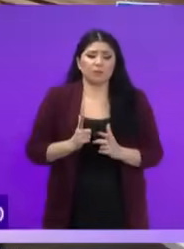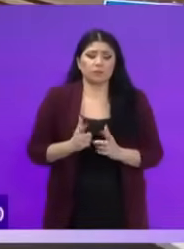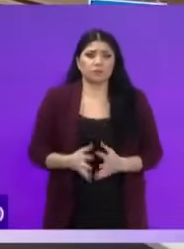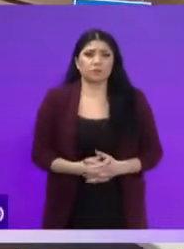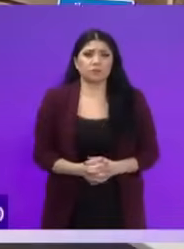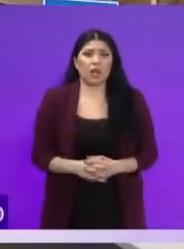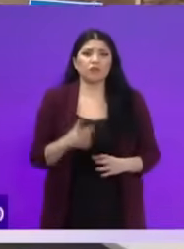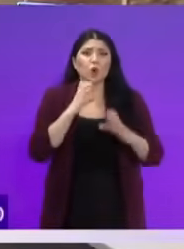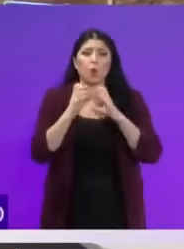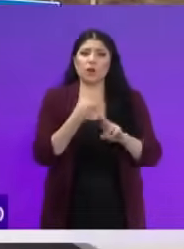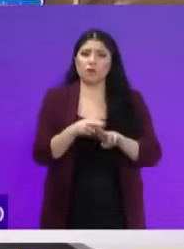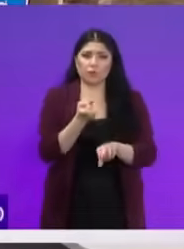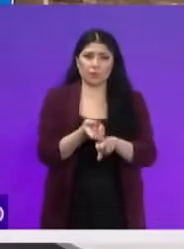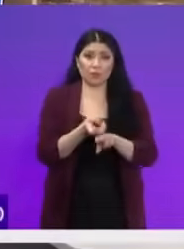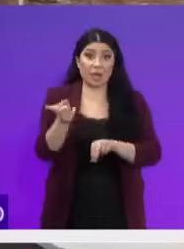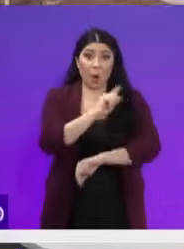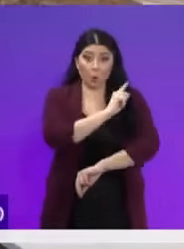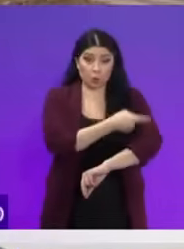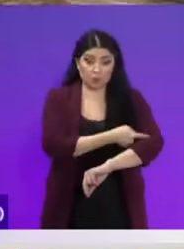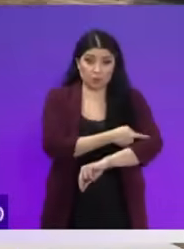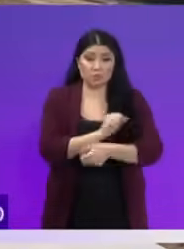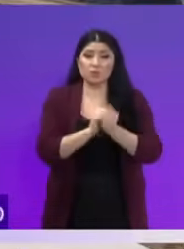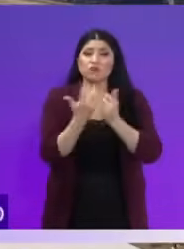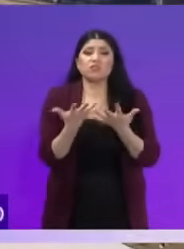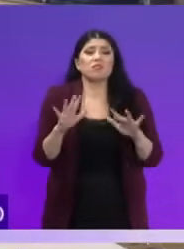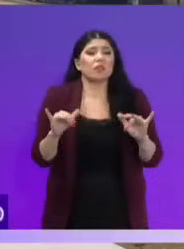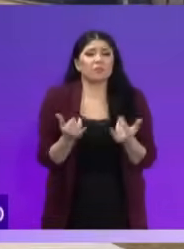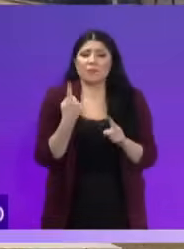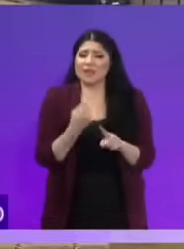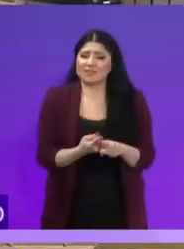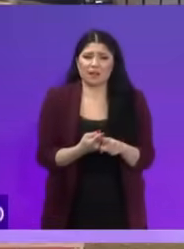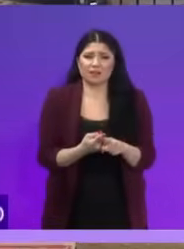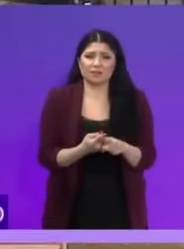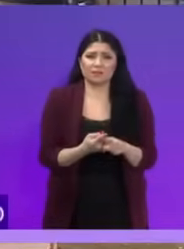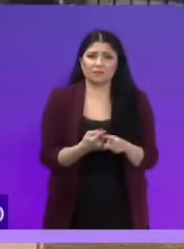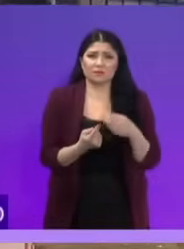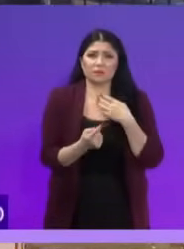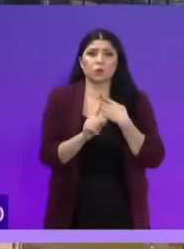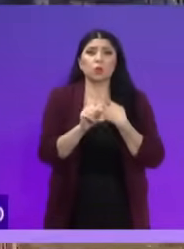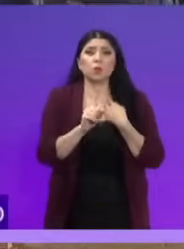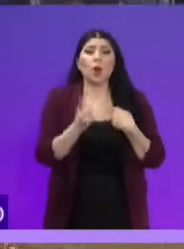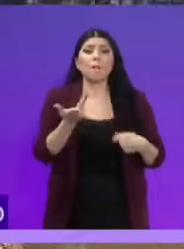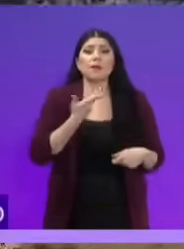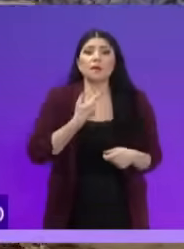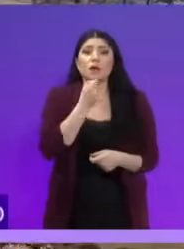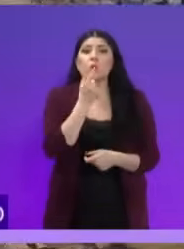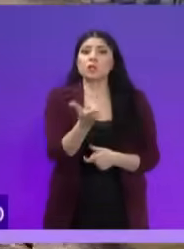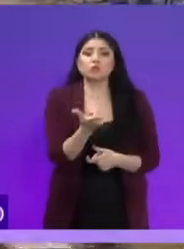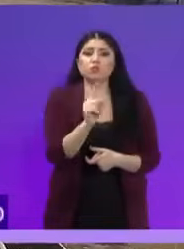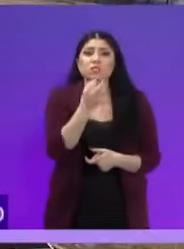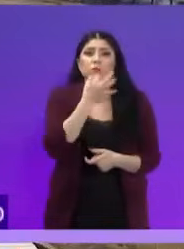fost o comunicare foarte proastă din partea autorităților sau ce s-a întâmplat mai exact pe lângă... Nu am primit